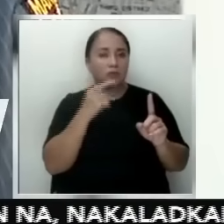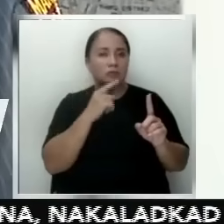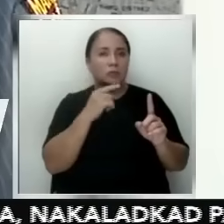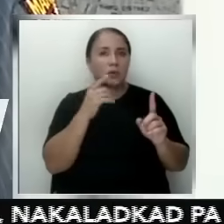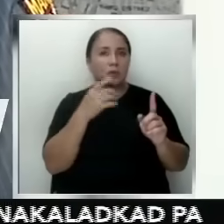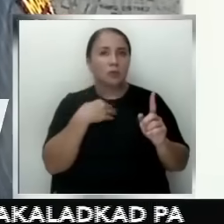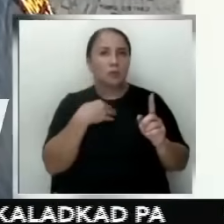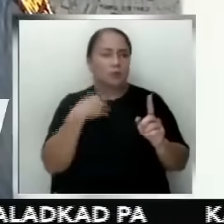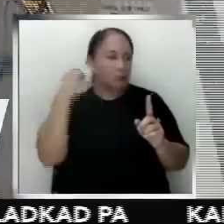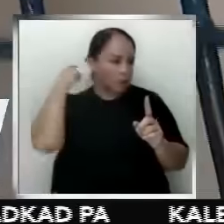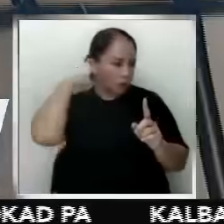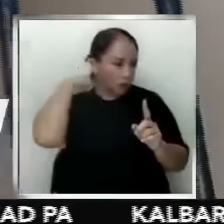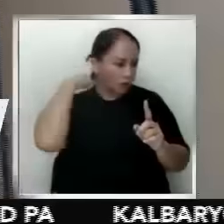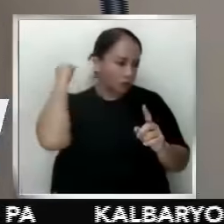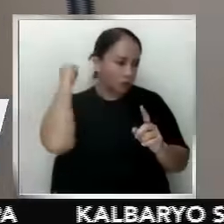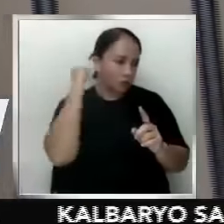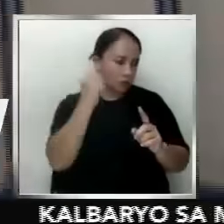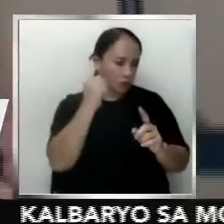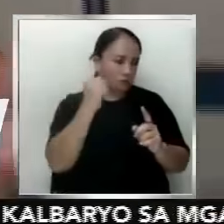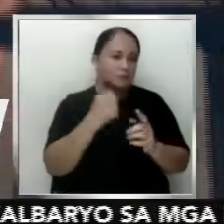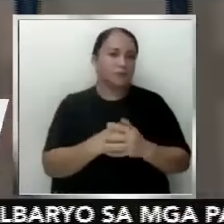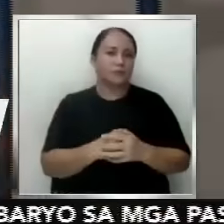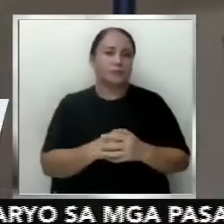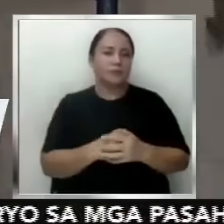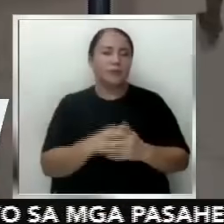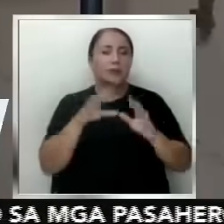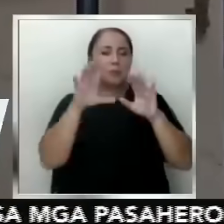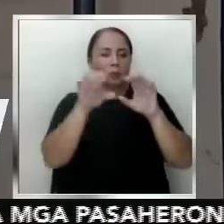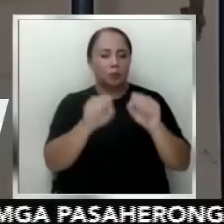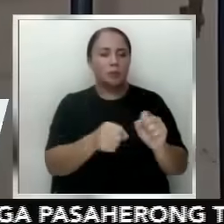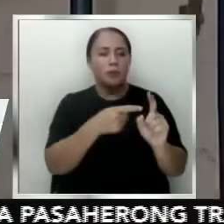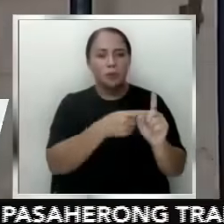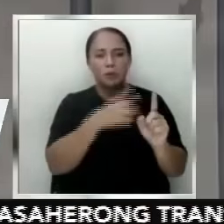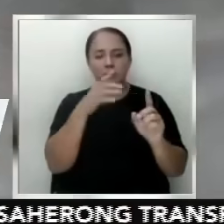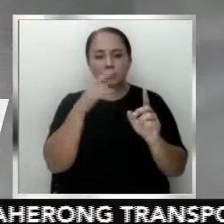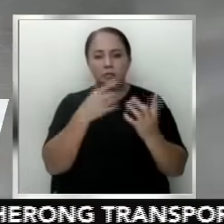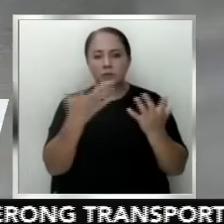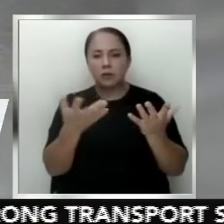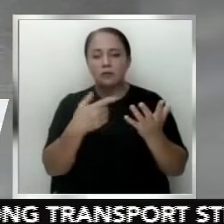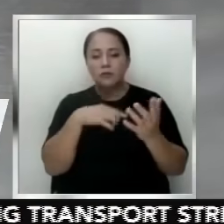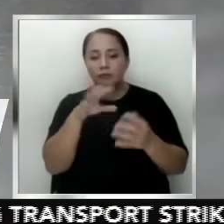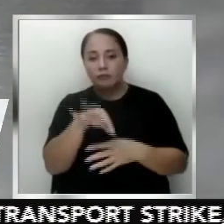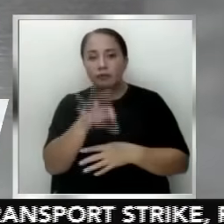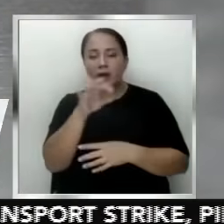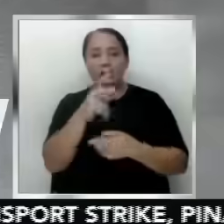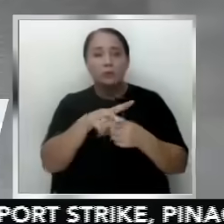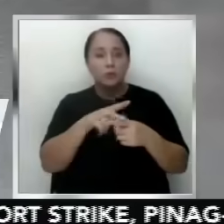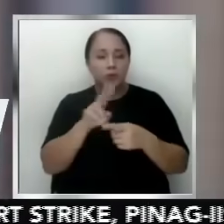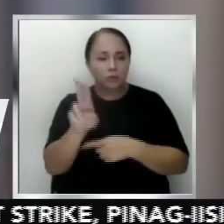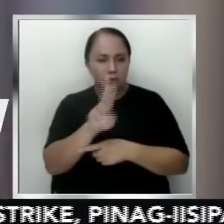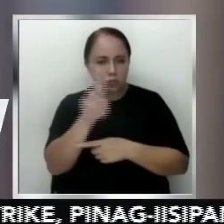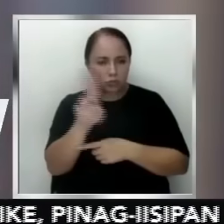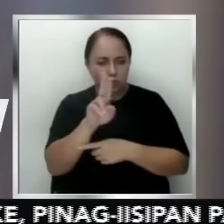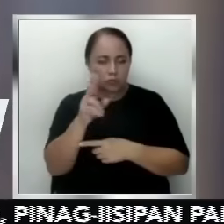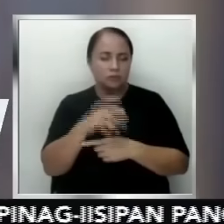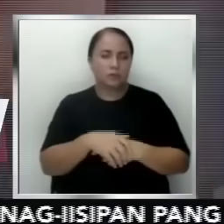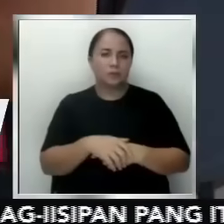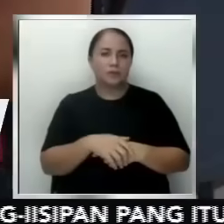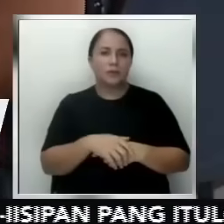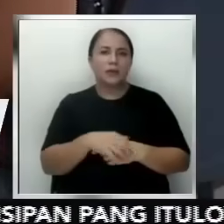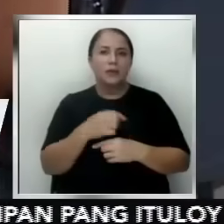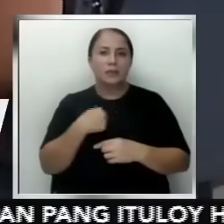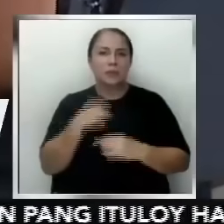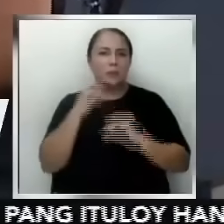likuran Nasa may bandang baga naaresto naman ang suspect at na-recover din ang kutsilyong ginamit niya sa krimen ng aming